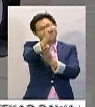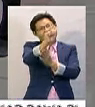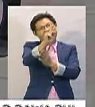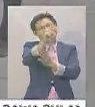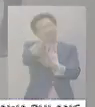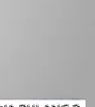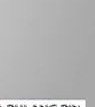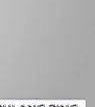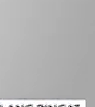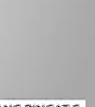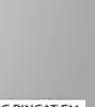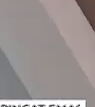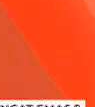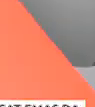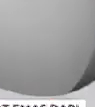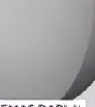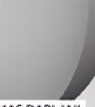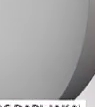Hamzah.